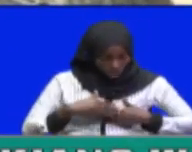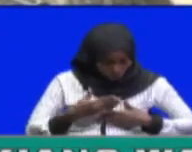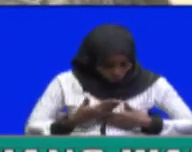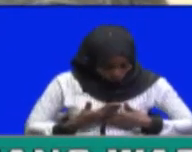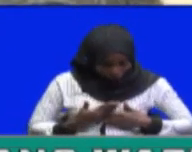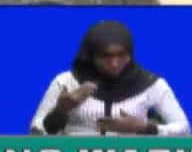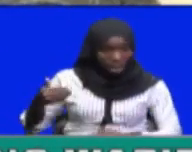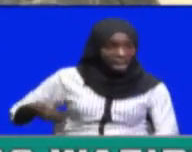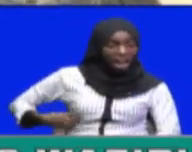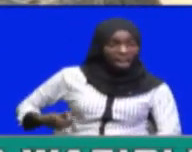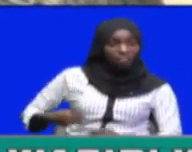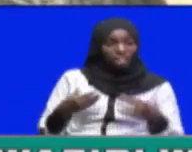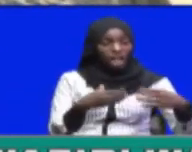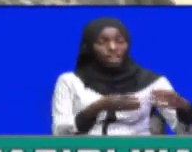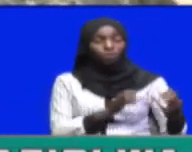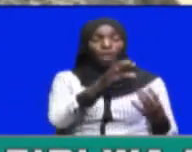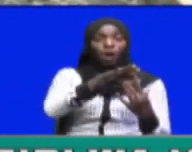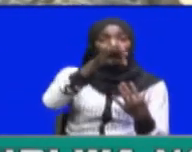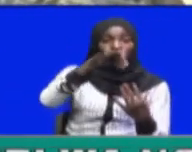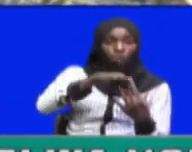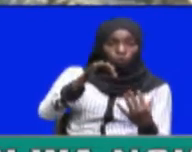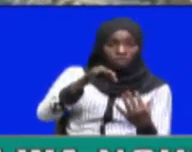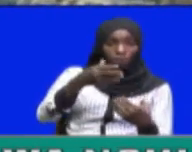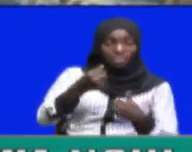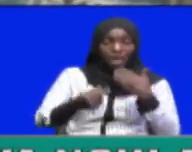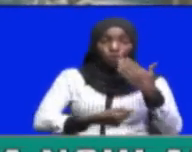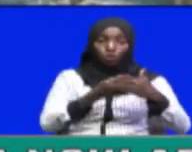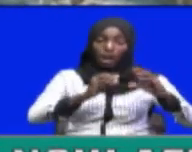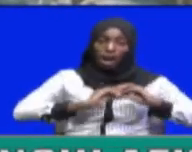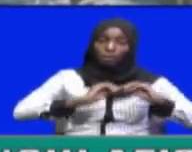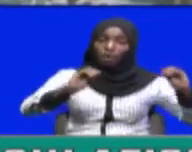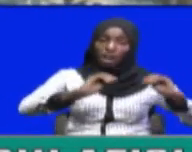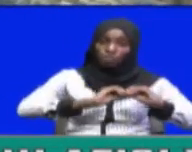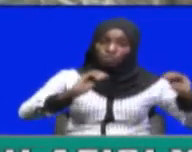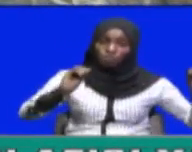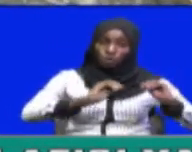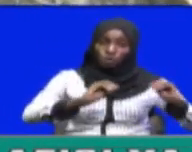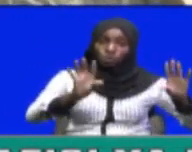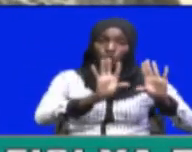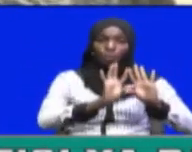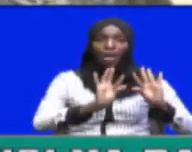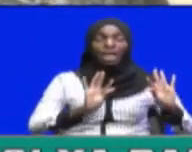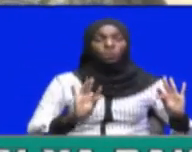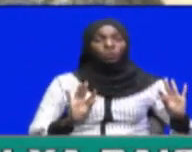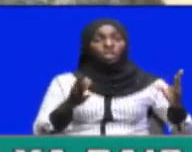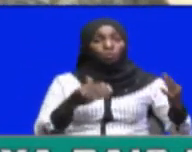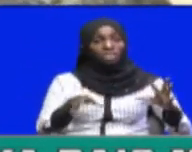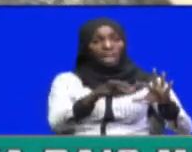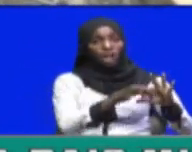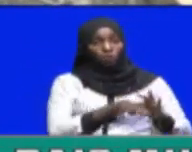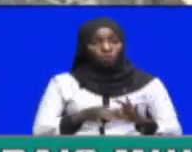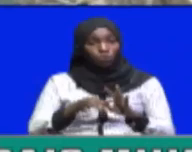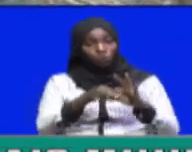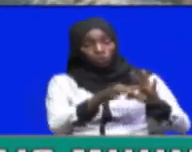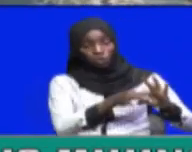ya Zanzibar, wametuendeshea mafunzo mazuri. Tulikuwa tumeshiriki baina ya makarani na wakuu wa vituo,